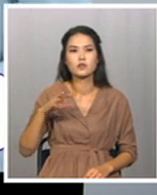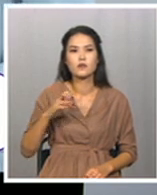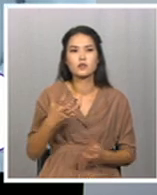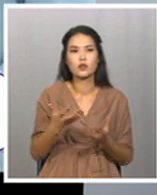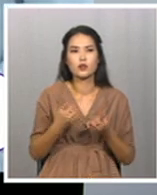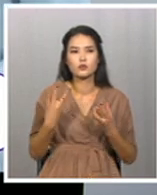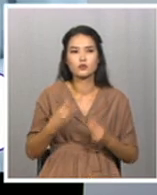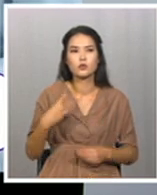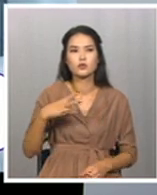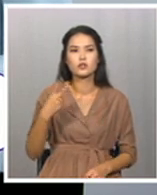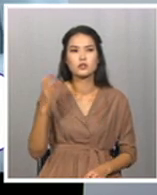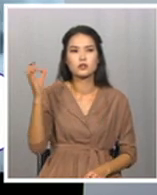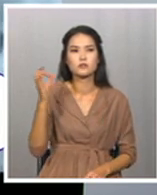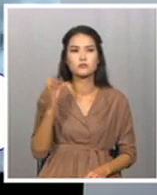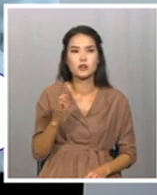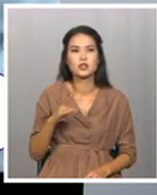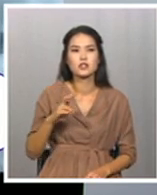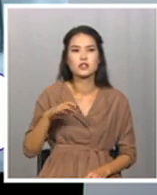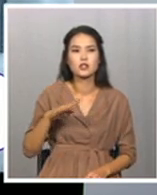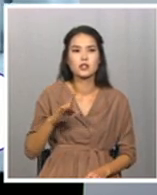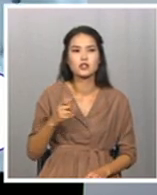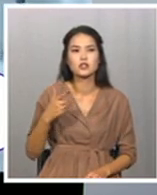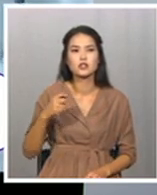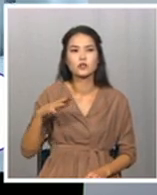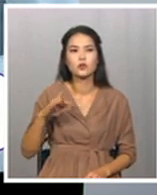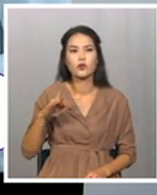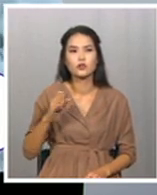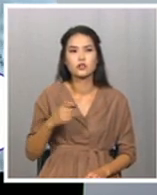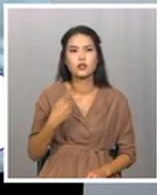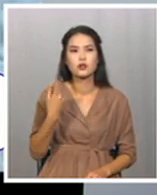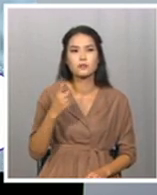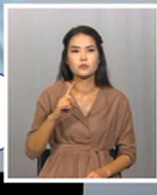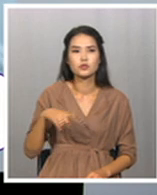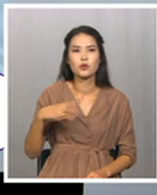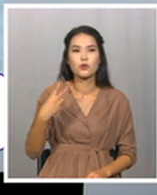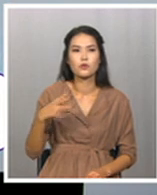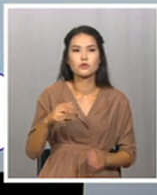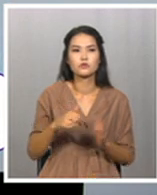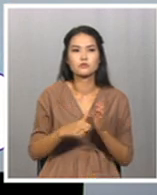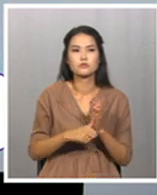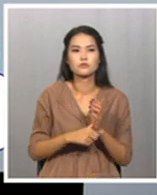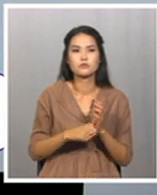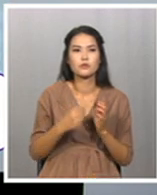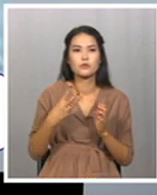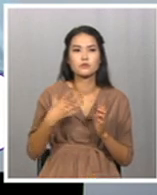алу үшін 32% натрий гидроксиді, тығыздығы